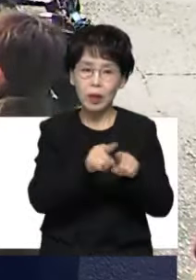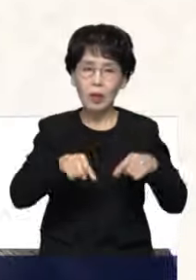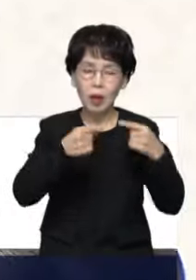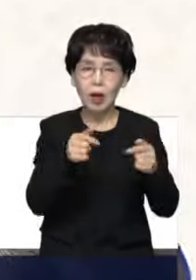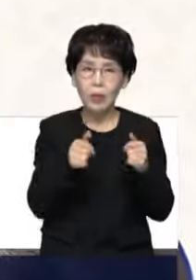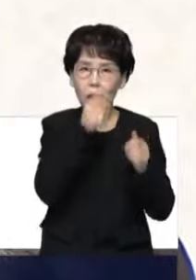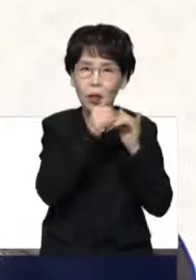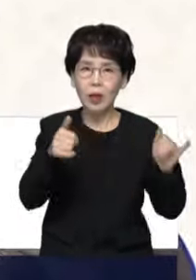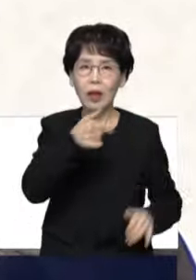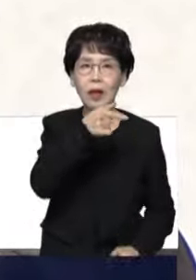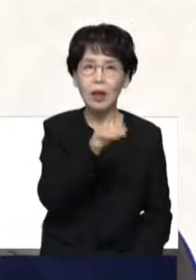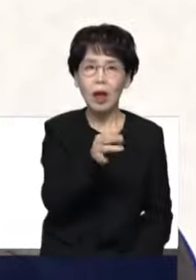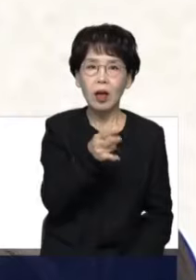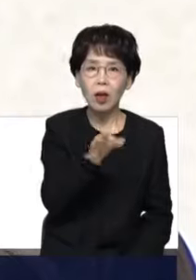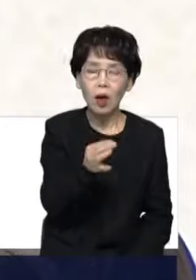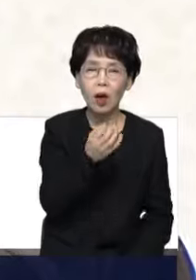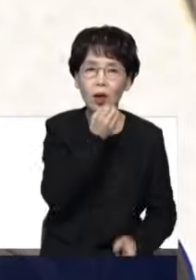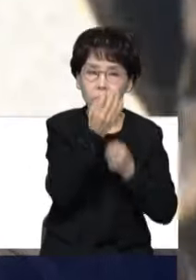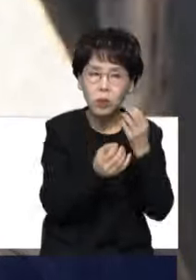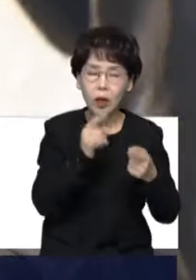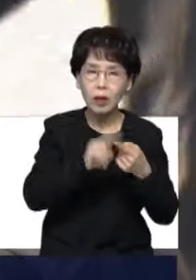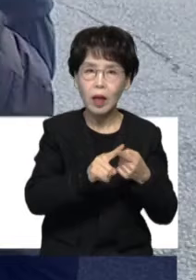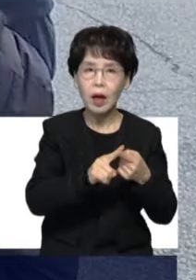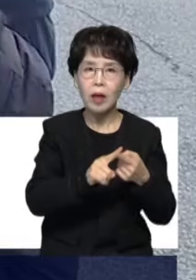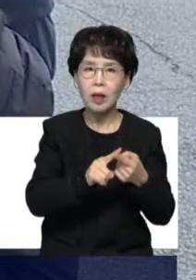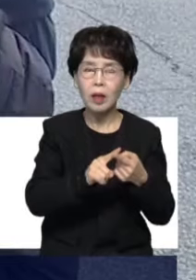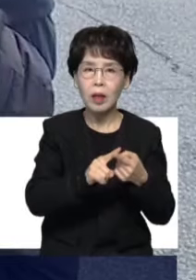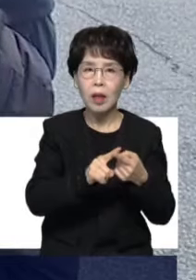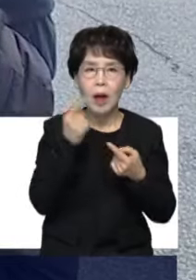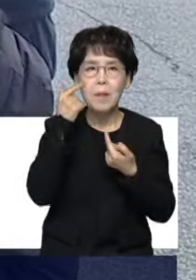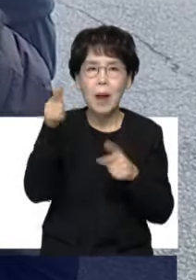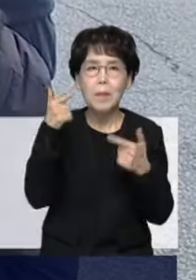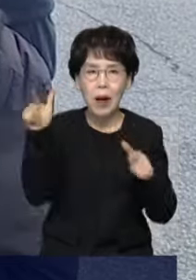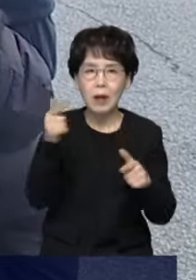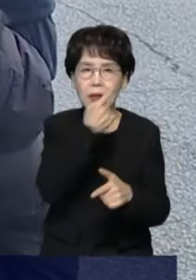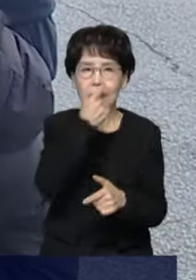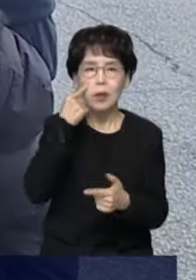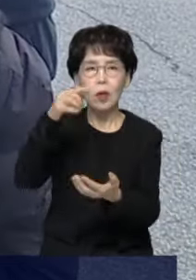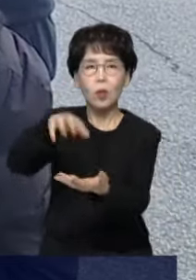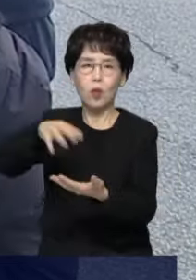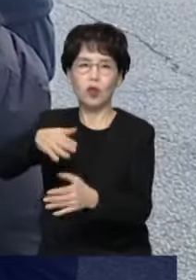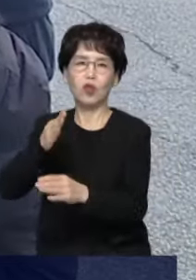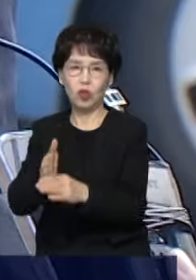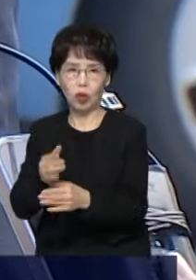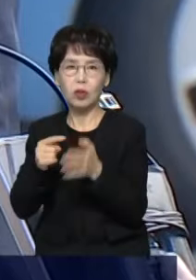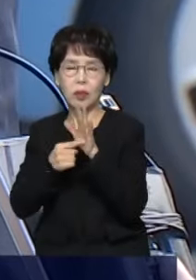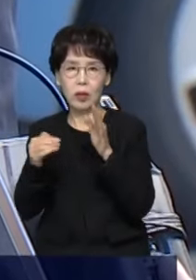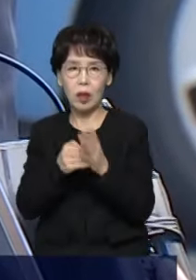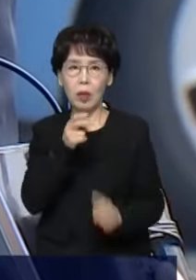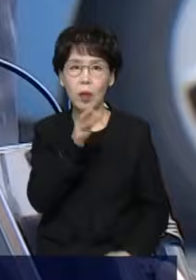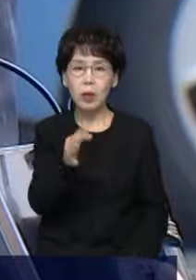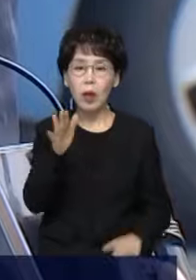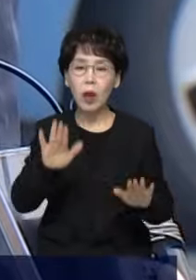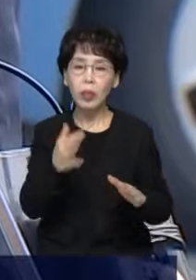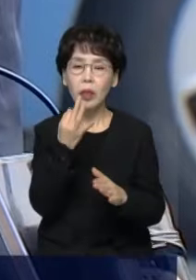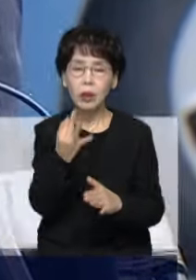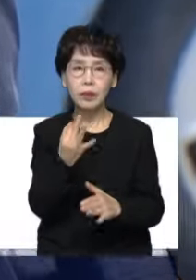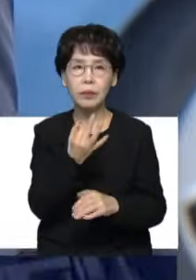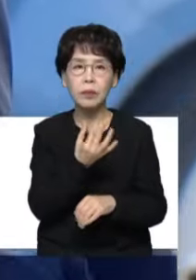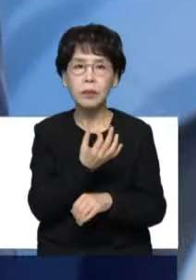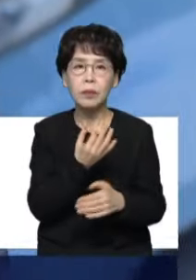강혜경 씨 측 주장을 깰 증거를 모으고 있다며 본격 반박에 나설 것이라고 말했습니다. 명 씨에게 현금을 전달했다는